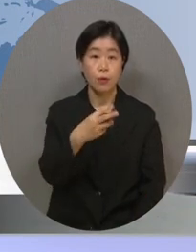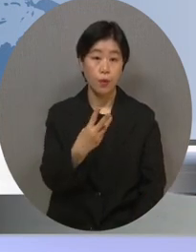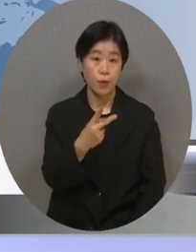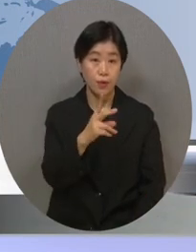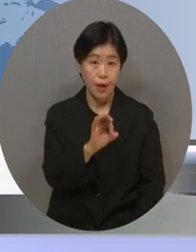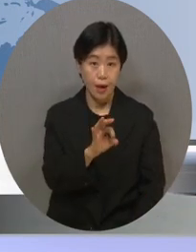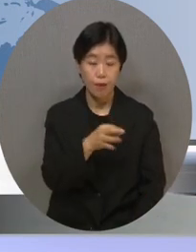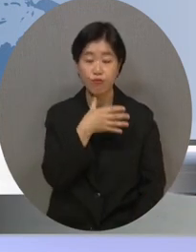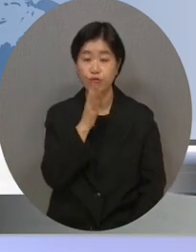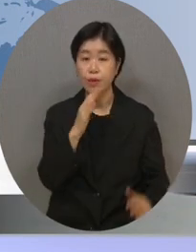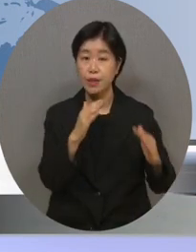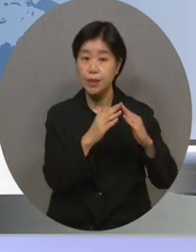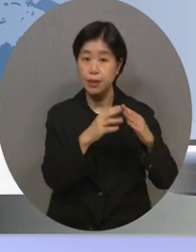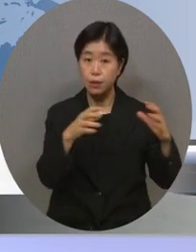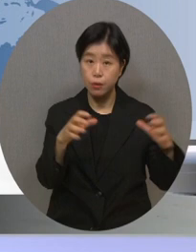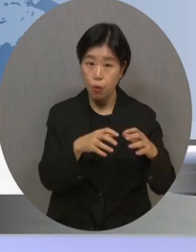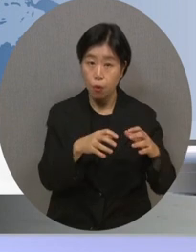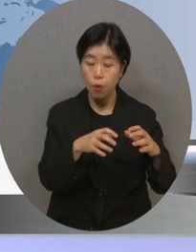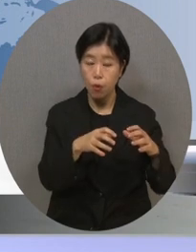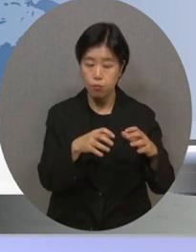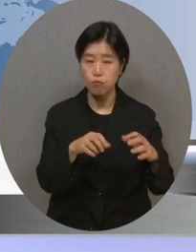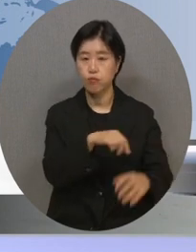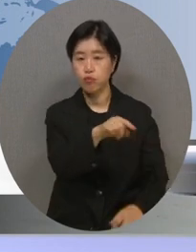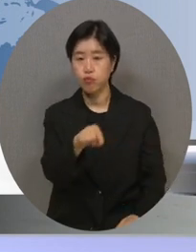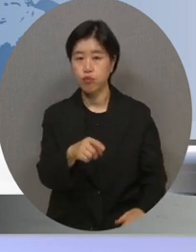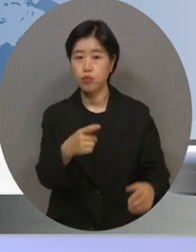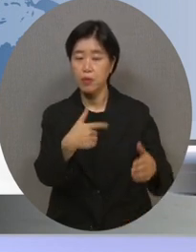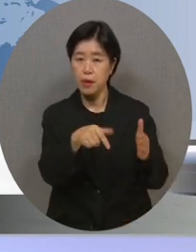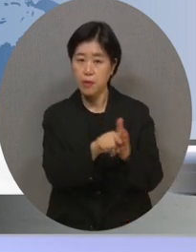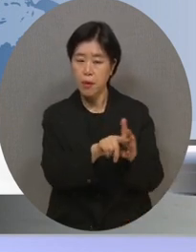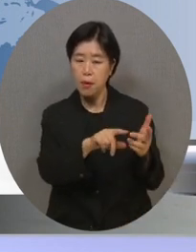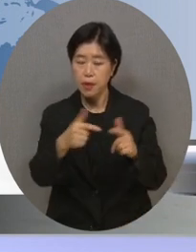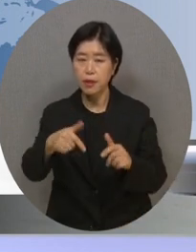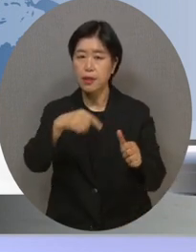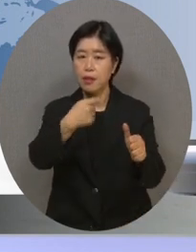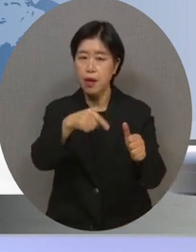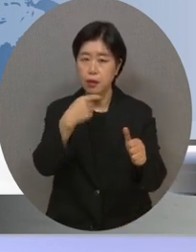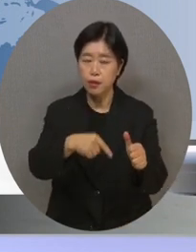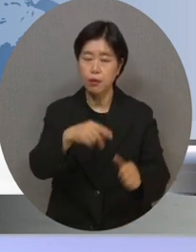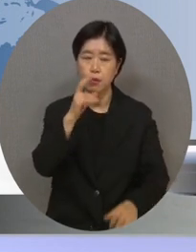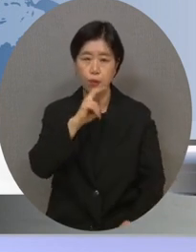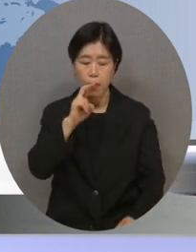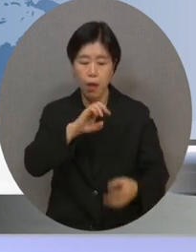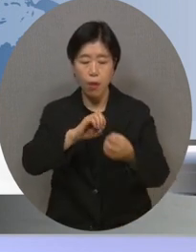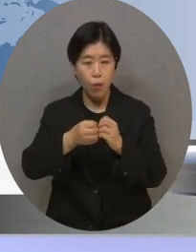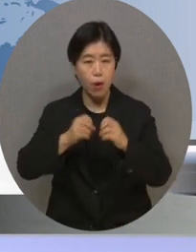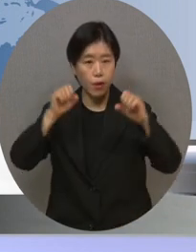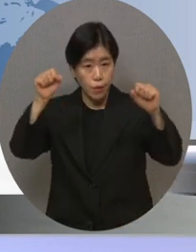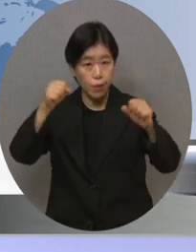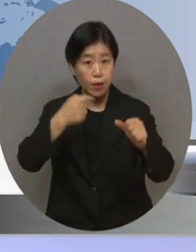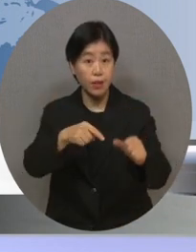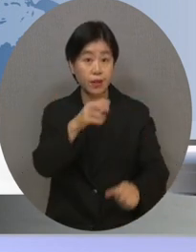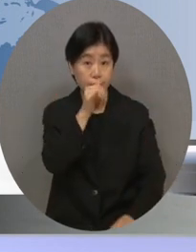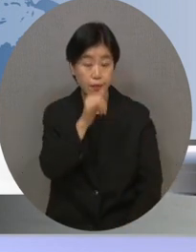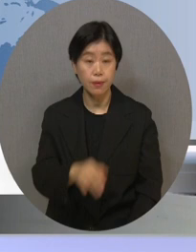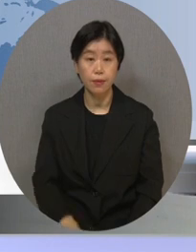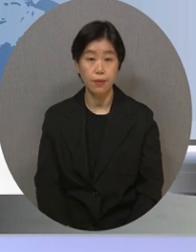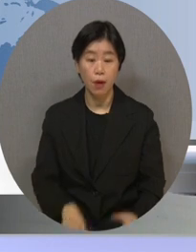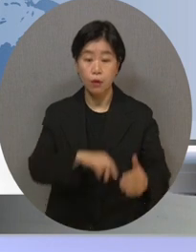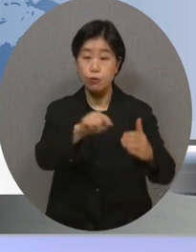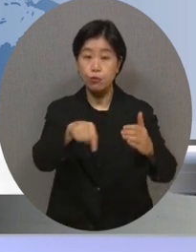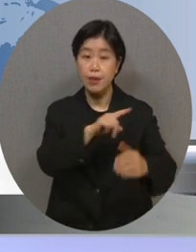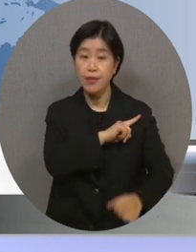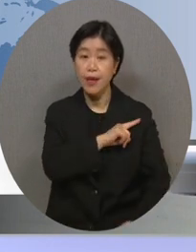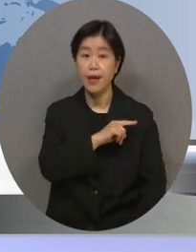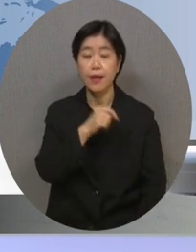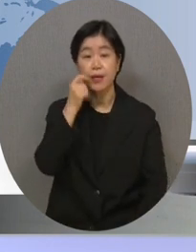대상으로 노래교실이나 공예교실, 체조교실 등 다양한 프로그램을 진행하는데요. 그중 가장 인기가 많은